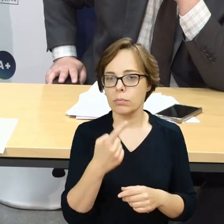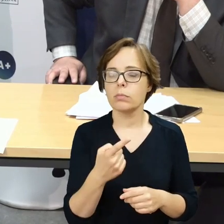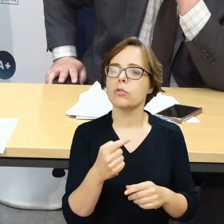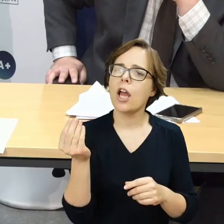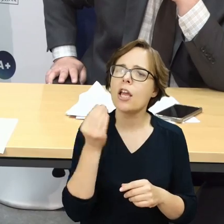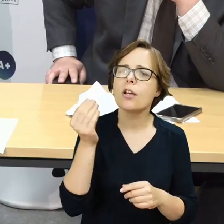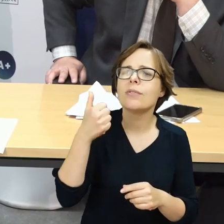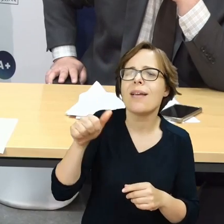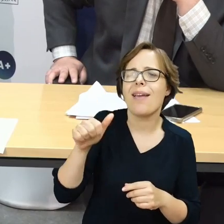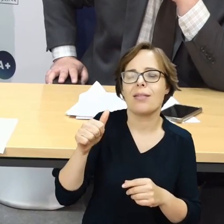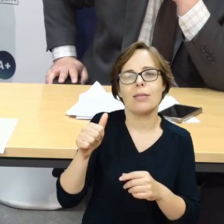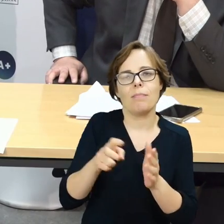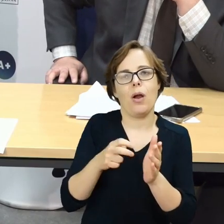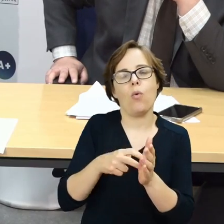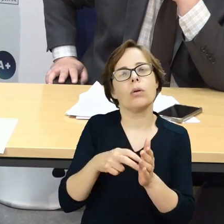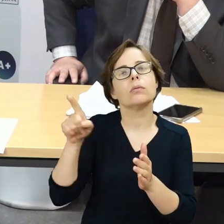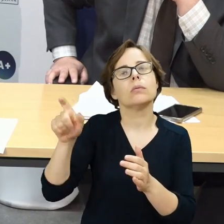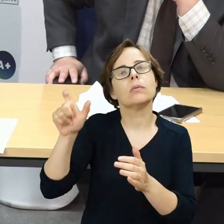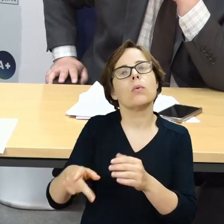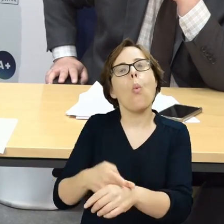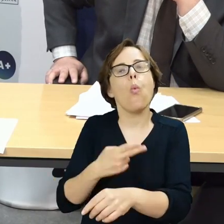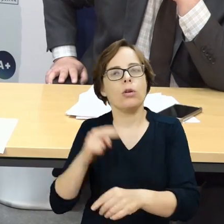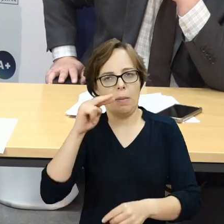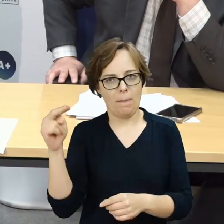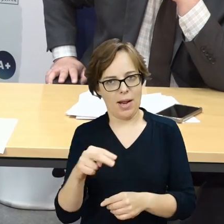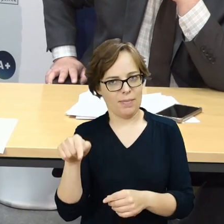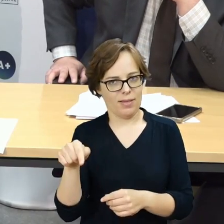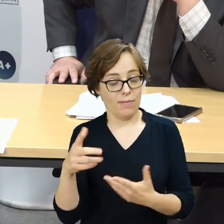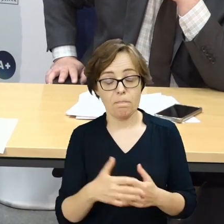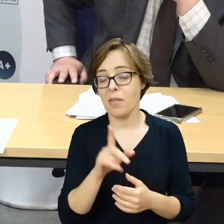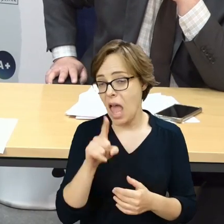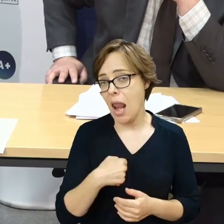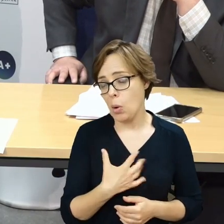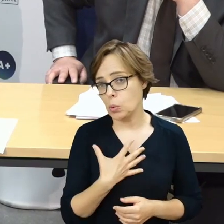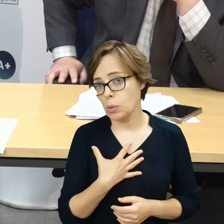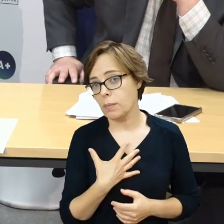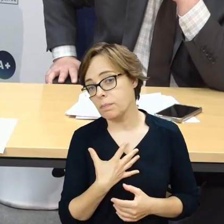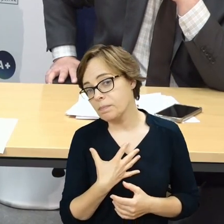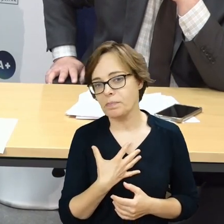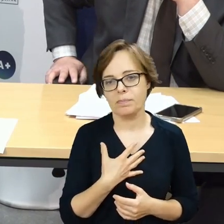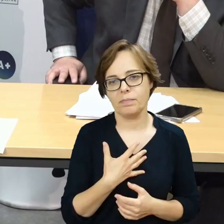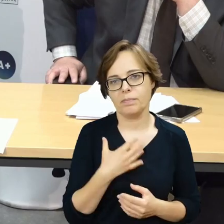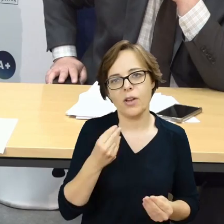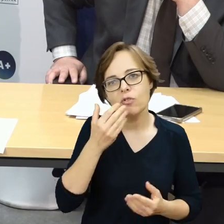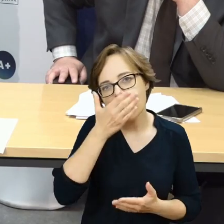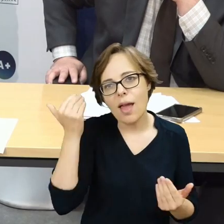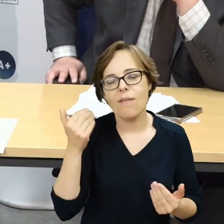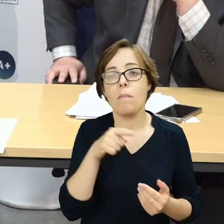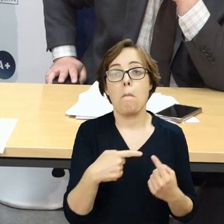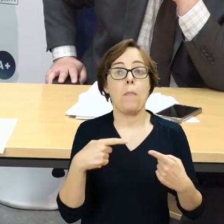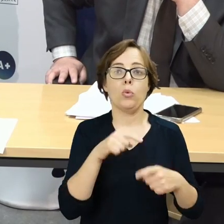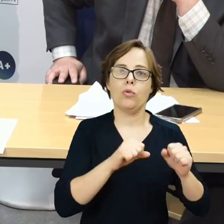perspektywa administracji, natomiast ja też czuję, że mimo, że może nie wiemy jeszcze, czy to ma być sąd powszechny, czy